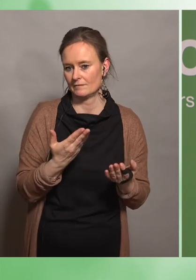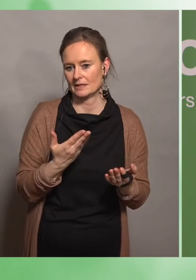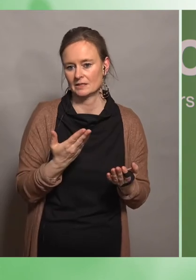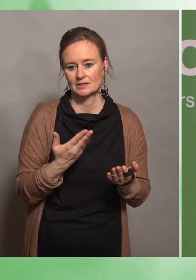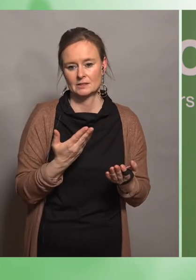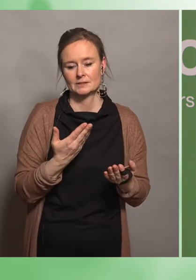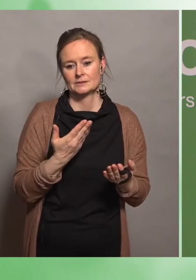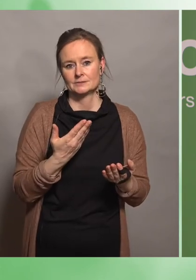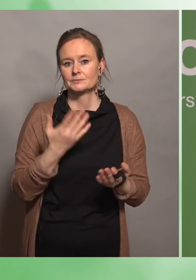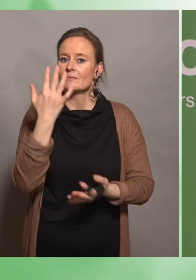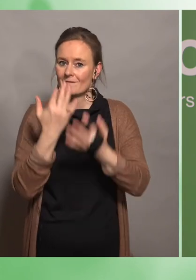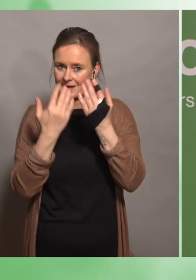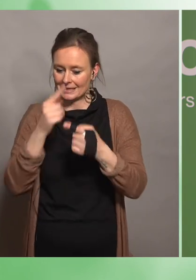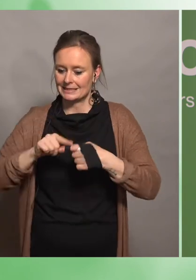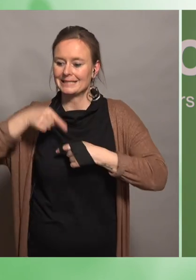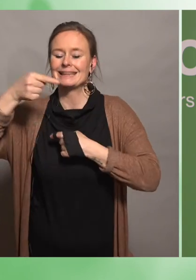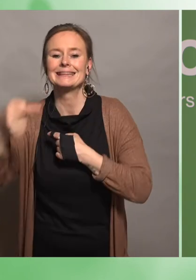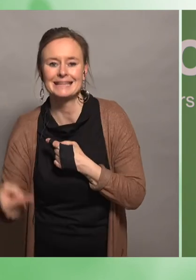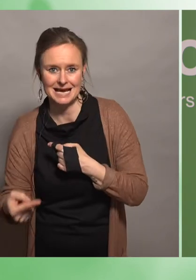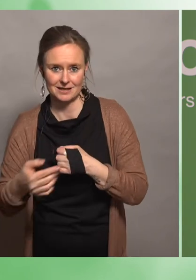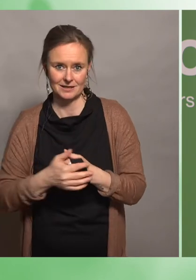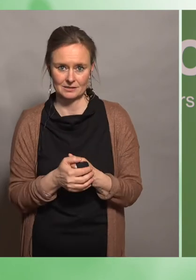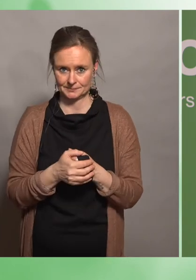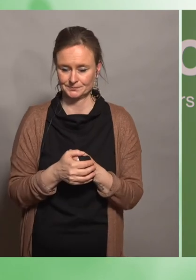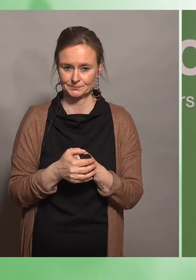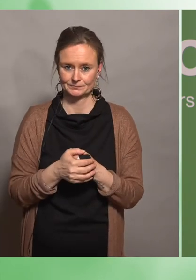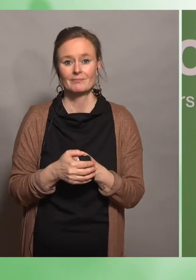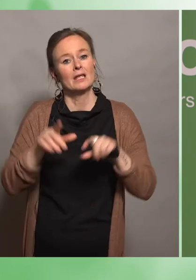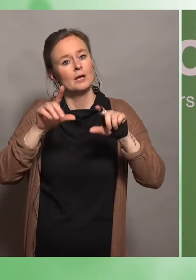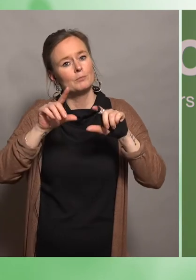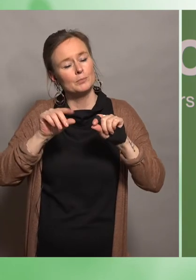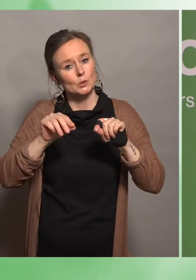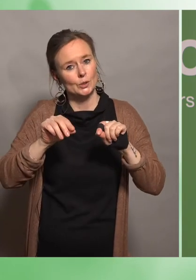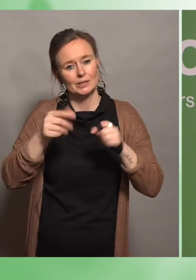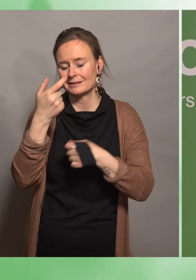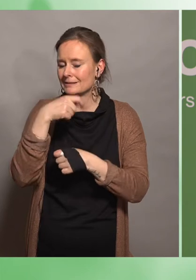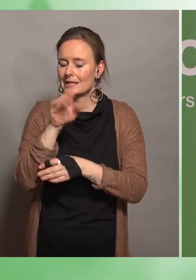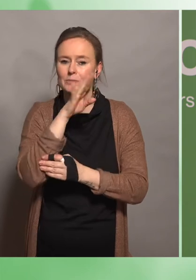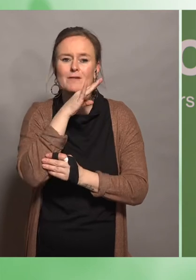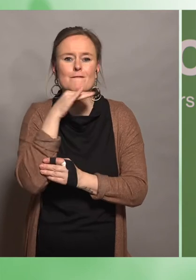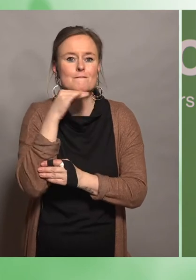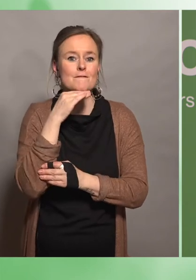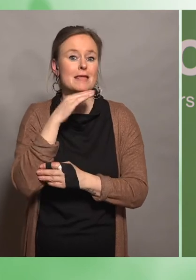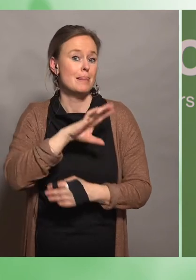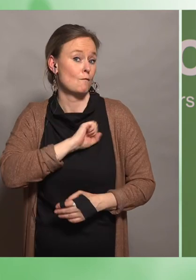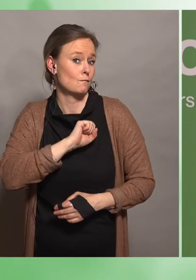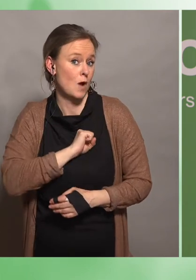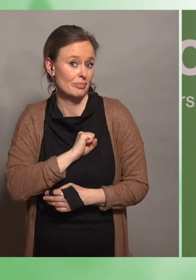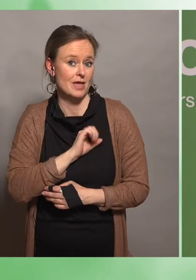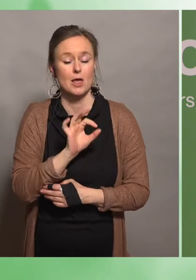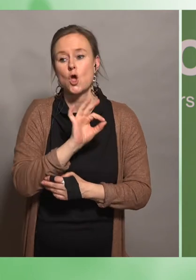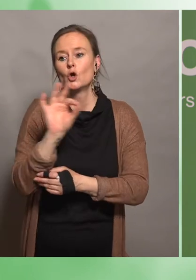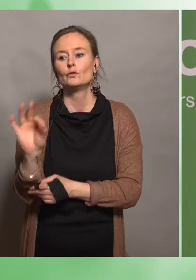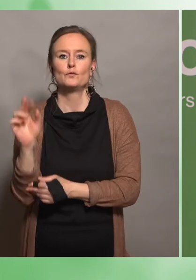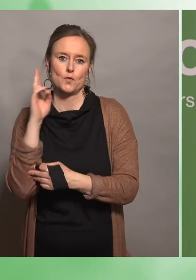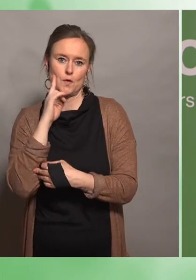das im Nachhinein. Ja. Das heißt, es gibt hier sehr, sehr viele Vorteile für die Betriebe und ich